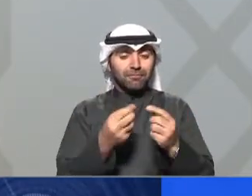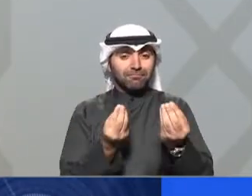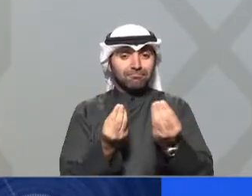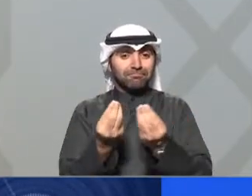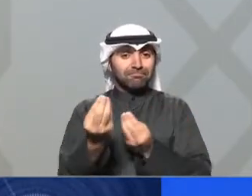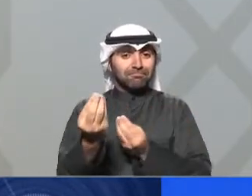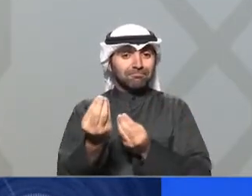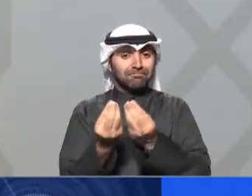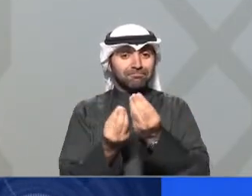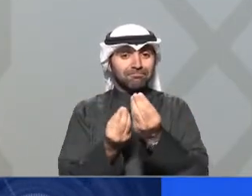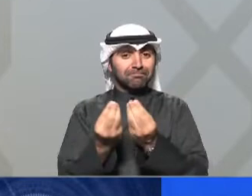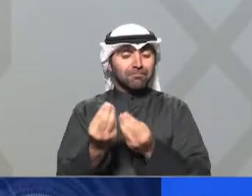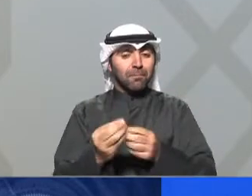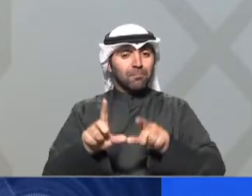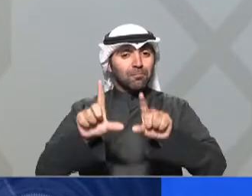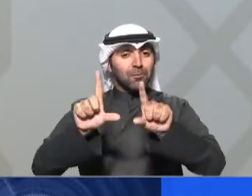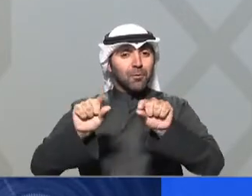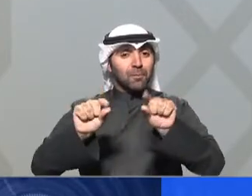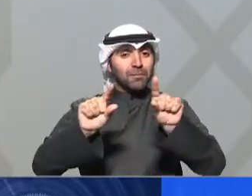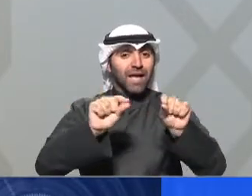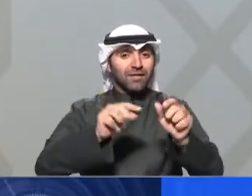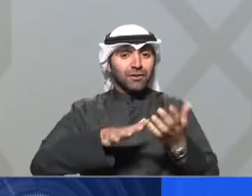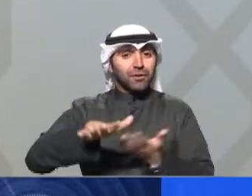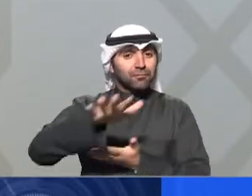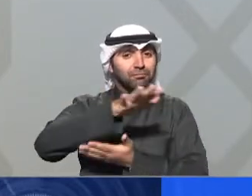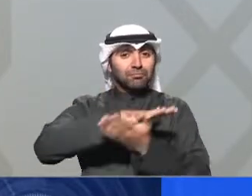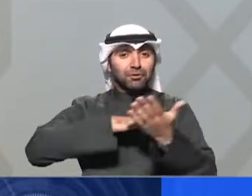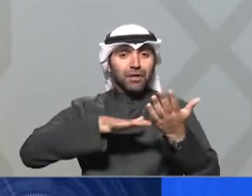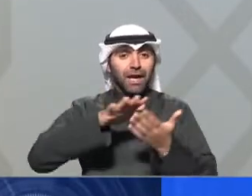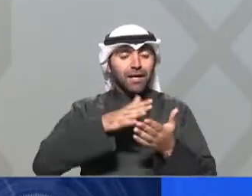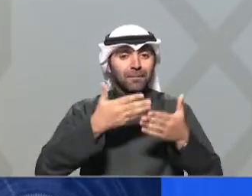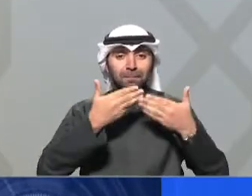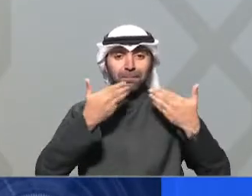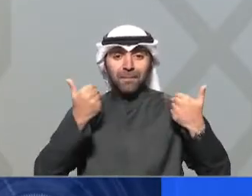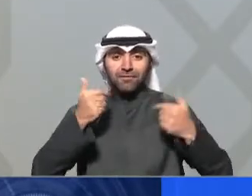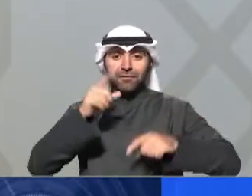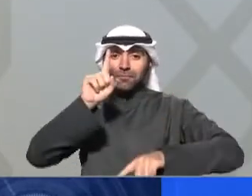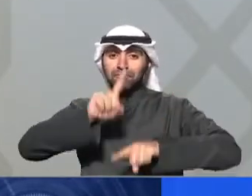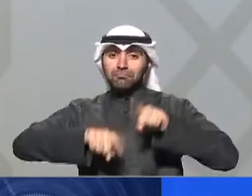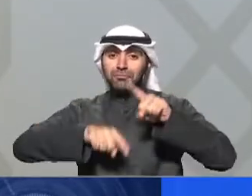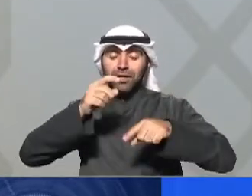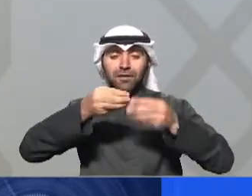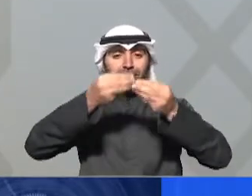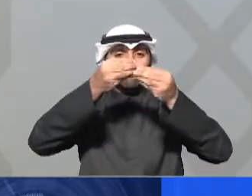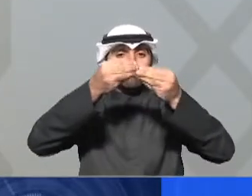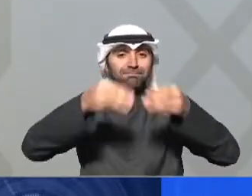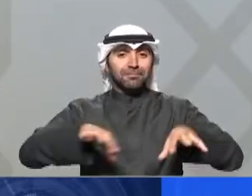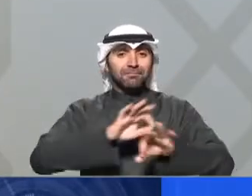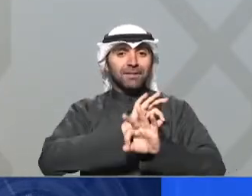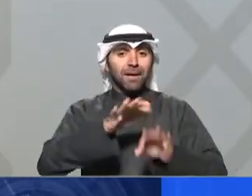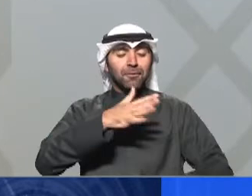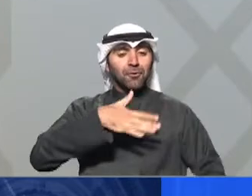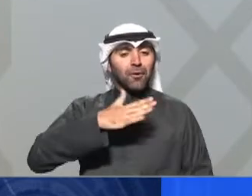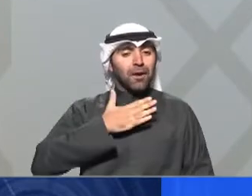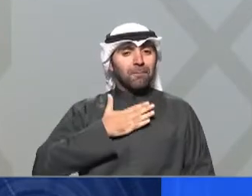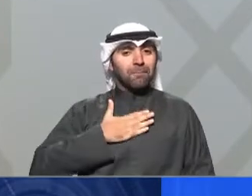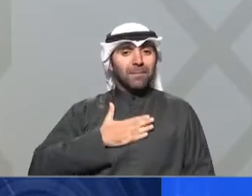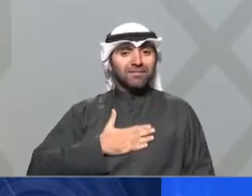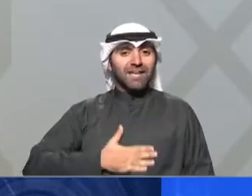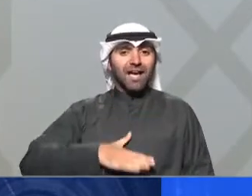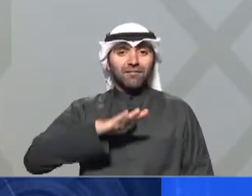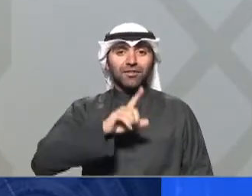للغاية، وخرج الجميع من هذا اللقاء يعني في ارتياح تام لما إن شاء الله سيعود على